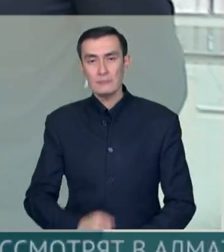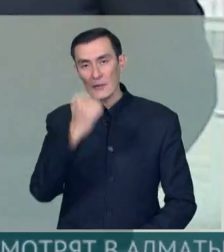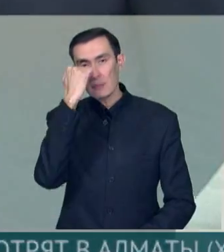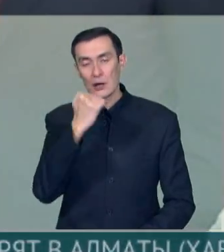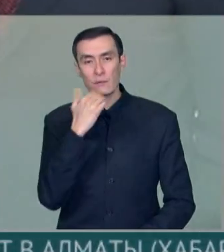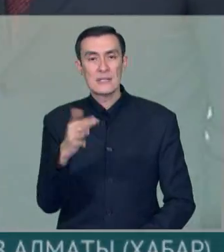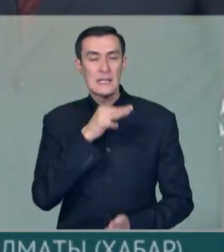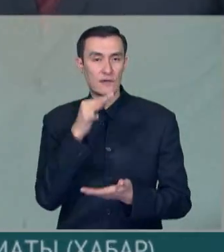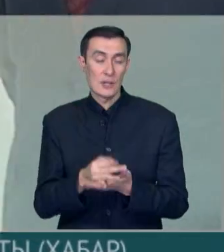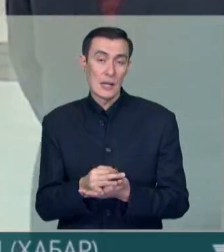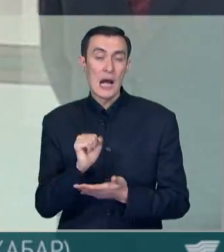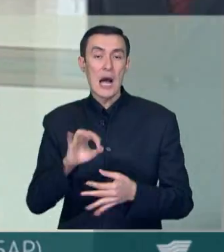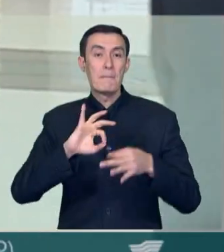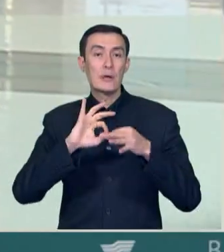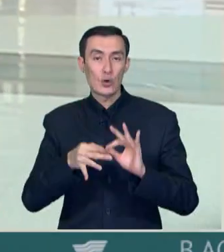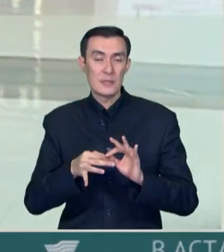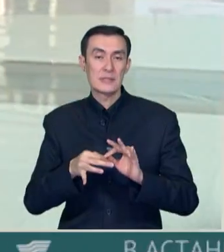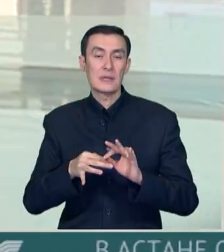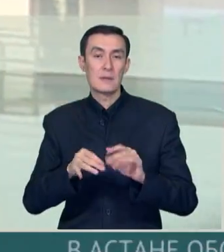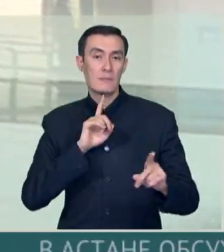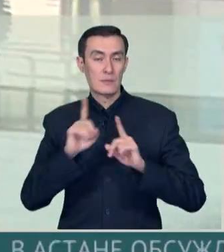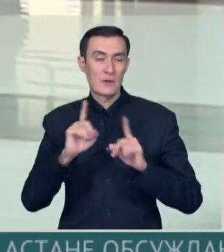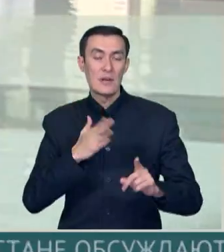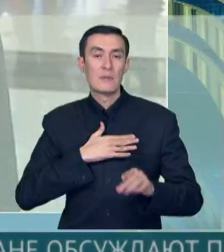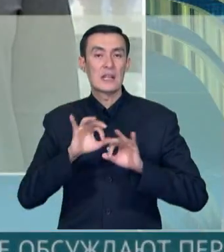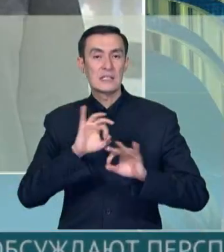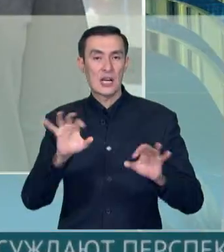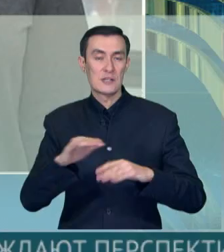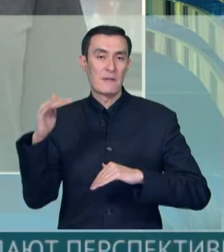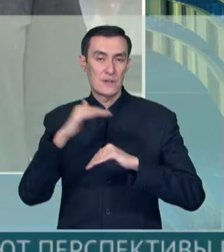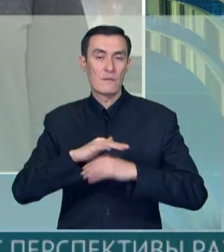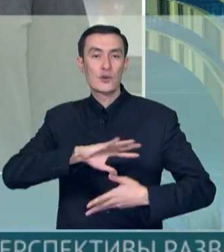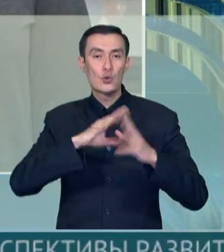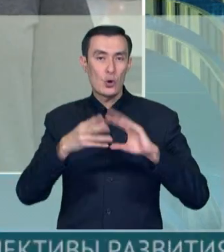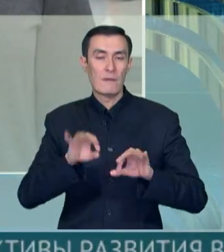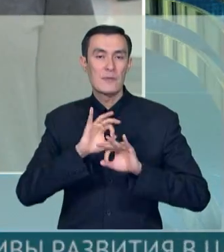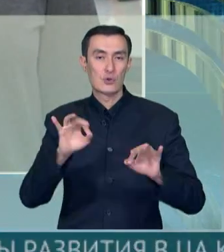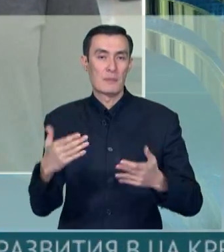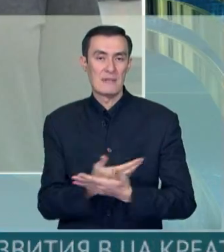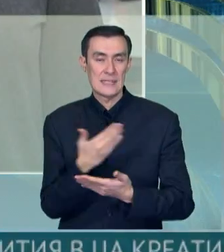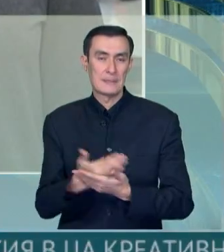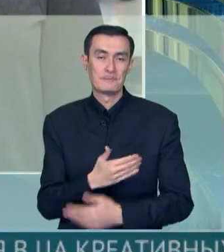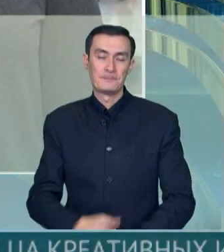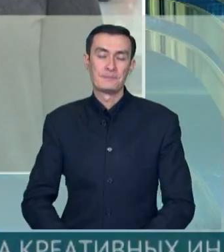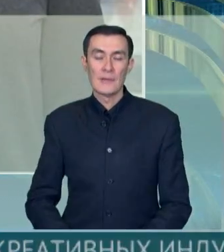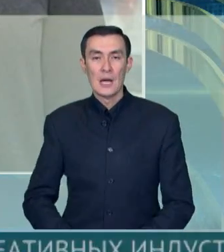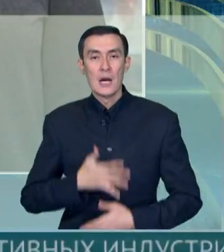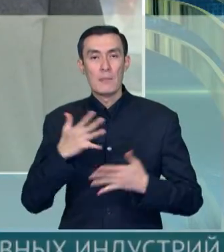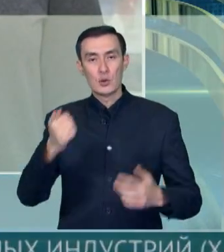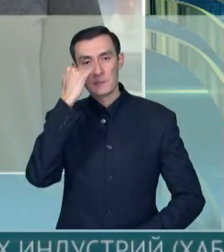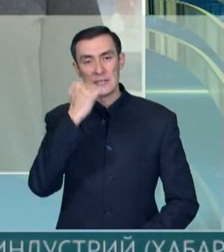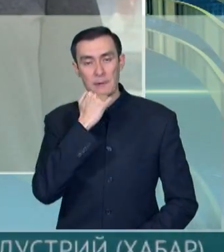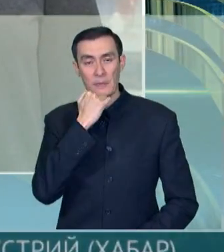за ответ. Ну а подробности парламентских слушаний я расскажу вечером в итоговых выпусках новостей. Спасибо,